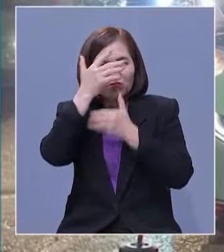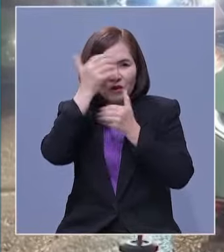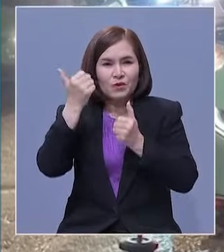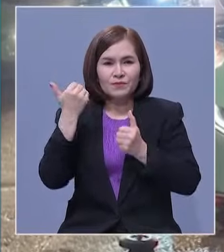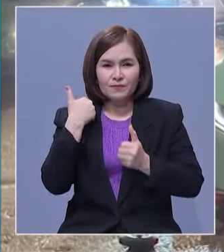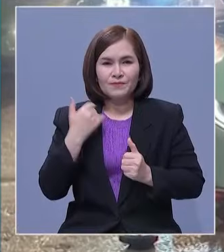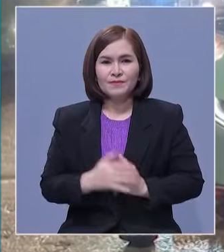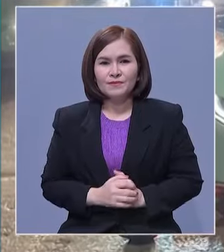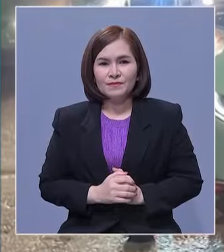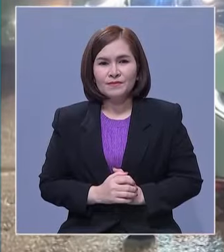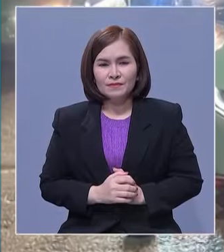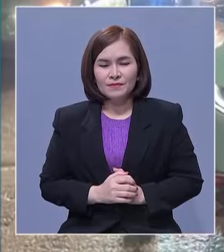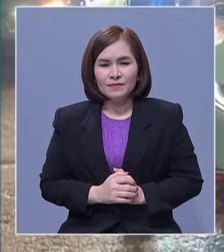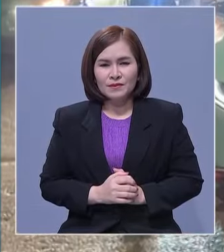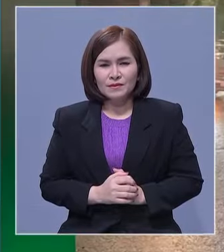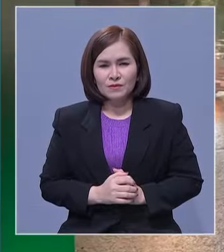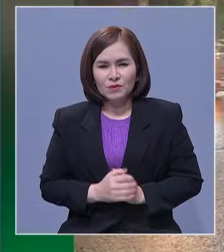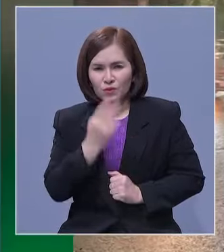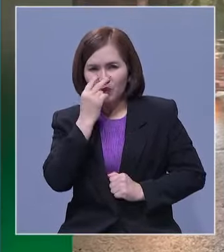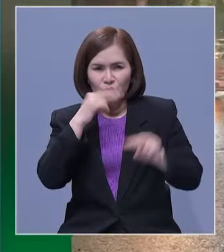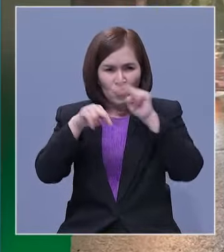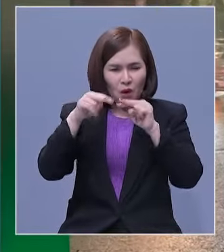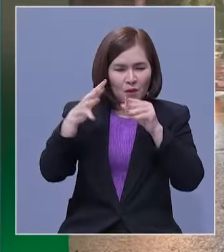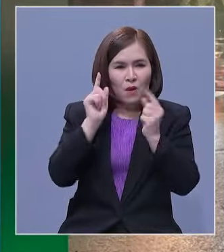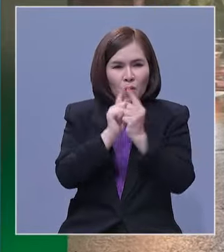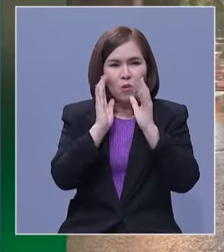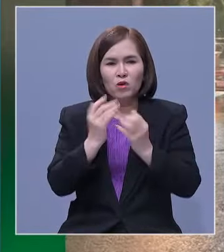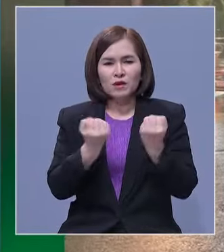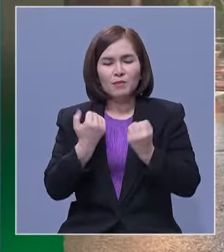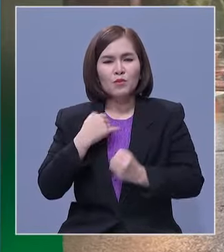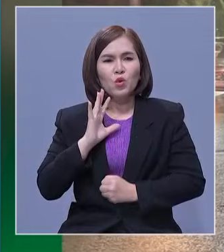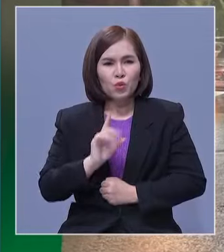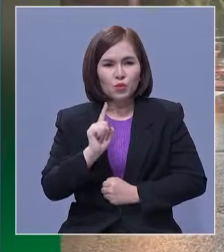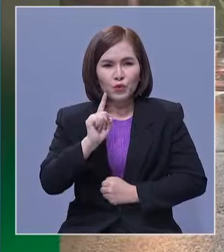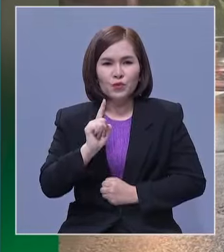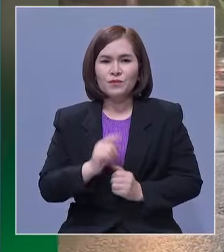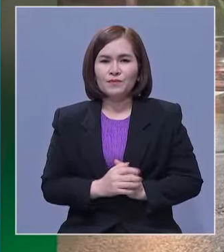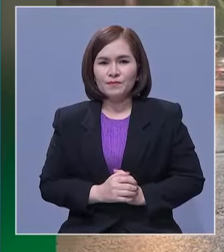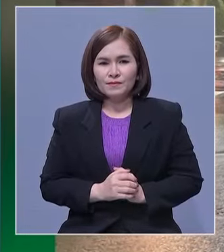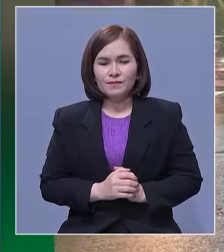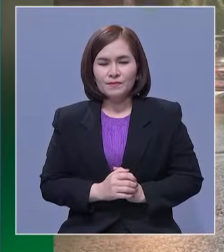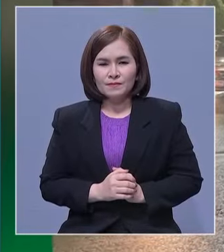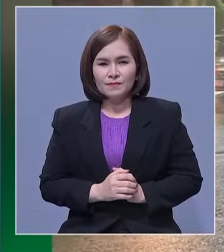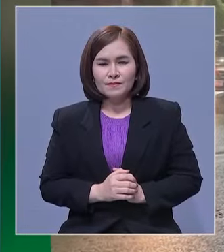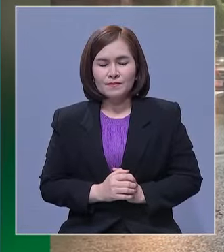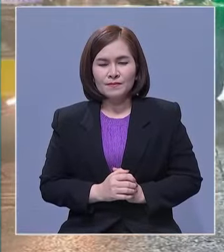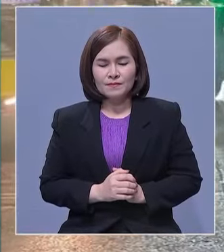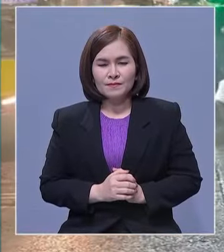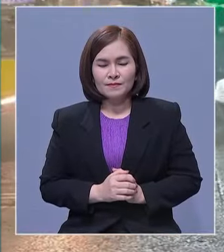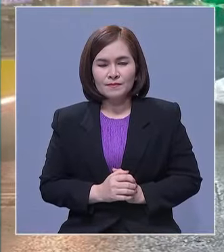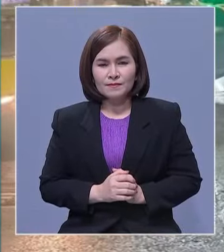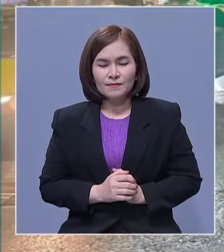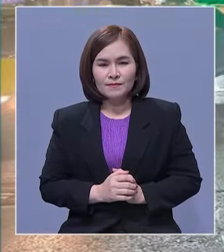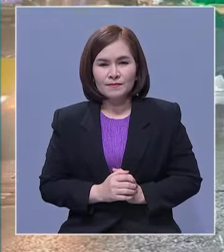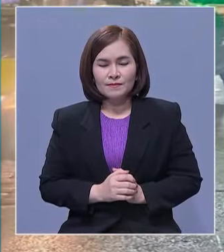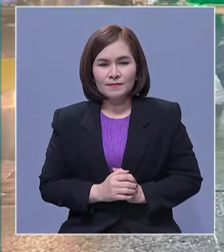ือที่จากการตรวจสอบแล้วเนี่ยมีมีมาคนเดียวเเเนะครับค่ะหลังจากขึ้นมาเจิมที่ด่านะครับก็